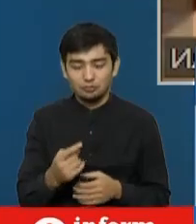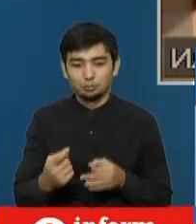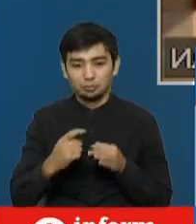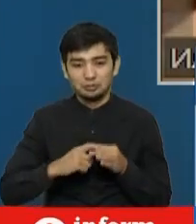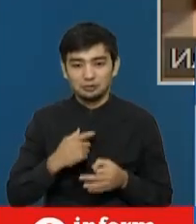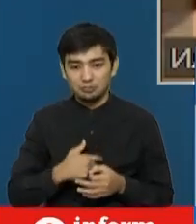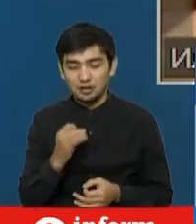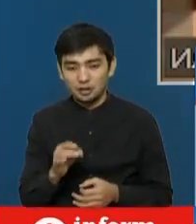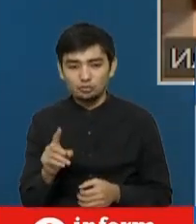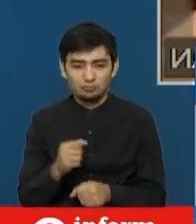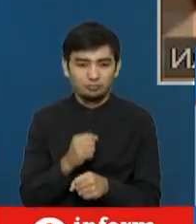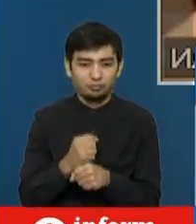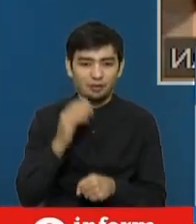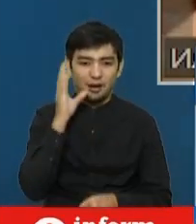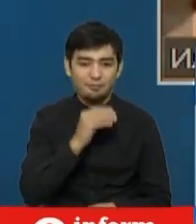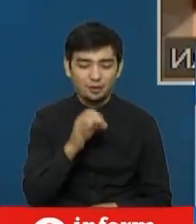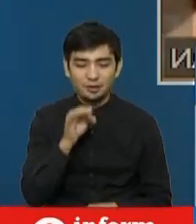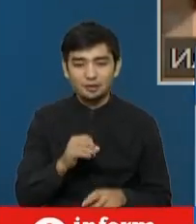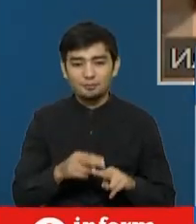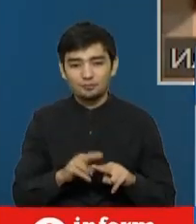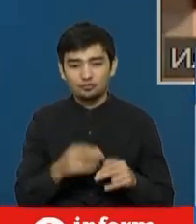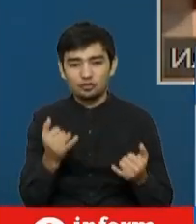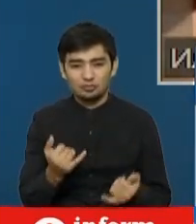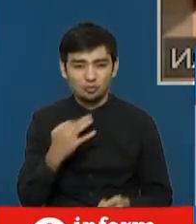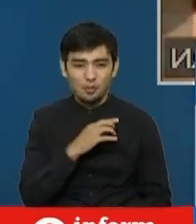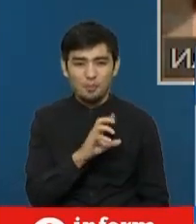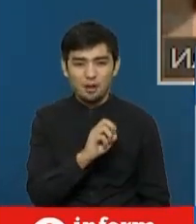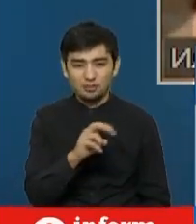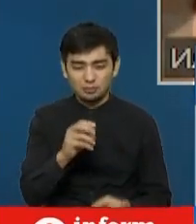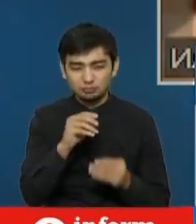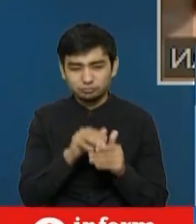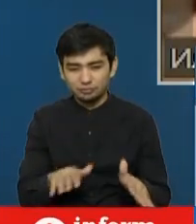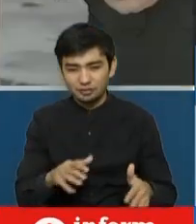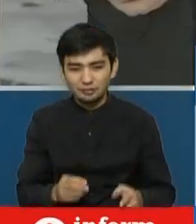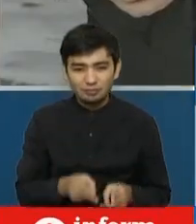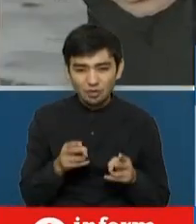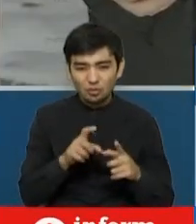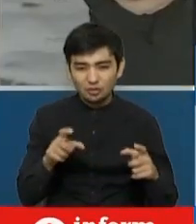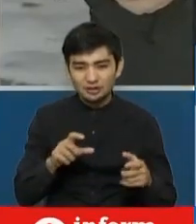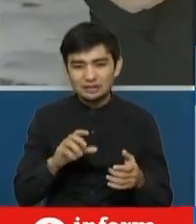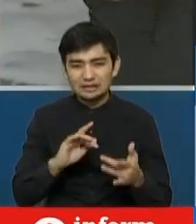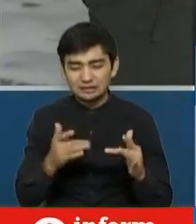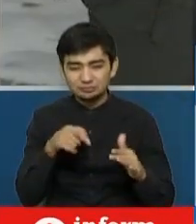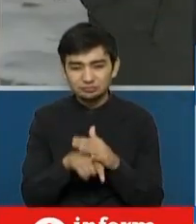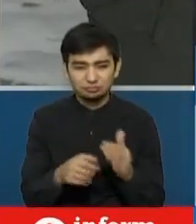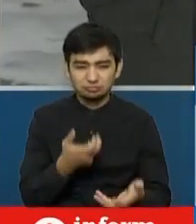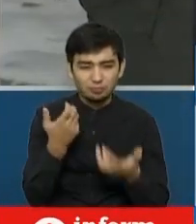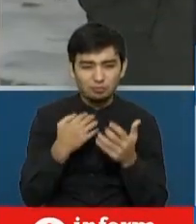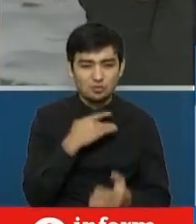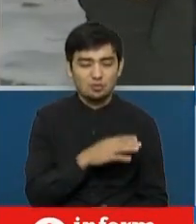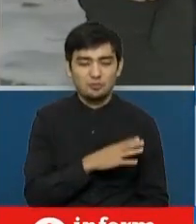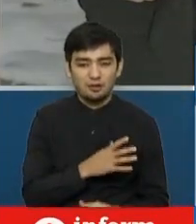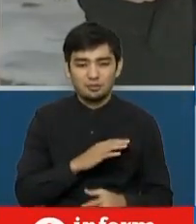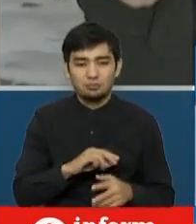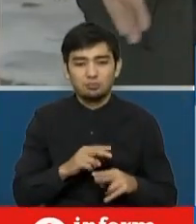не сделал, потому что у нас, ну, во-первых, те базы куда-то сливаются мошенникам, да. В ЕНПФ считают, что путаница